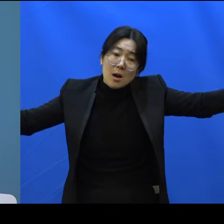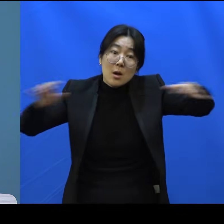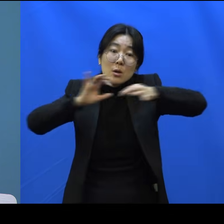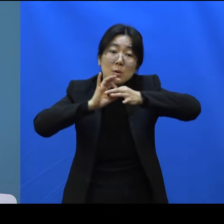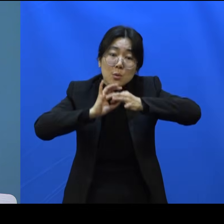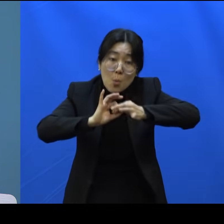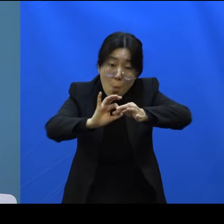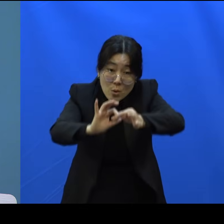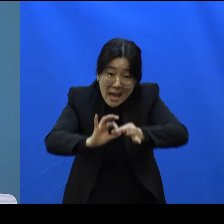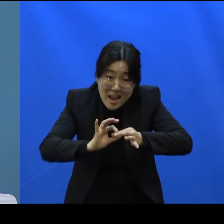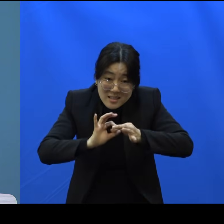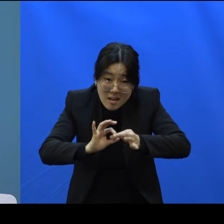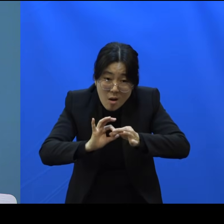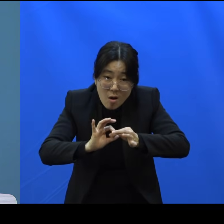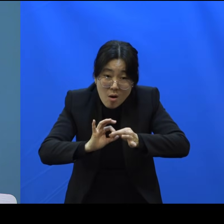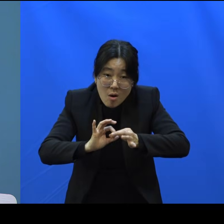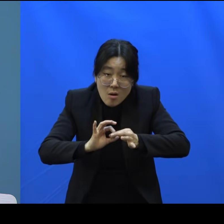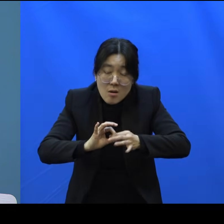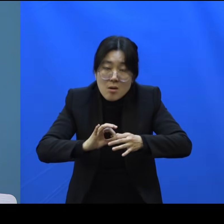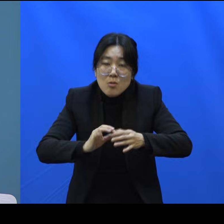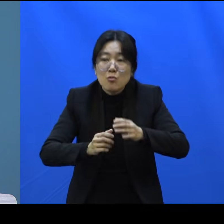거기에서 부활의 능력이 나타나요.